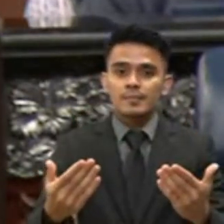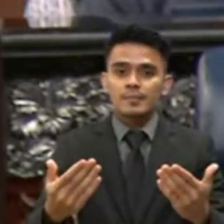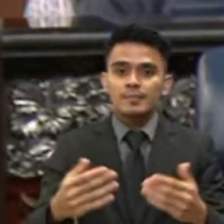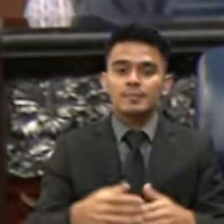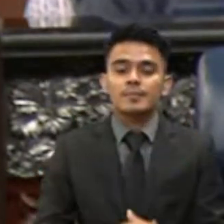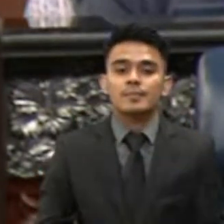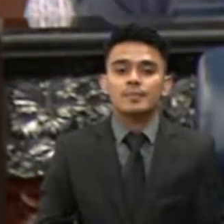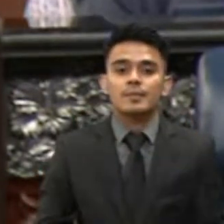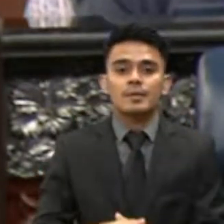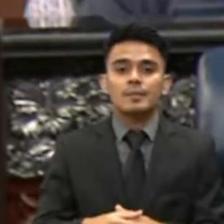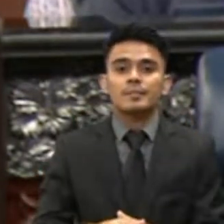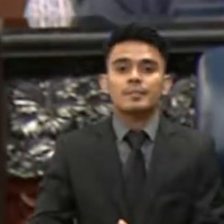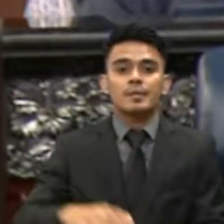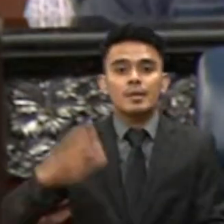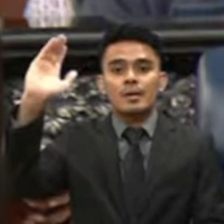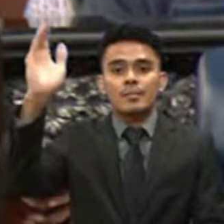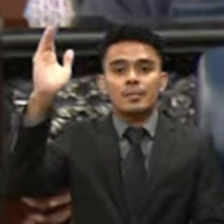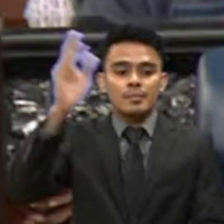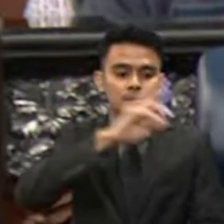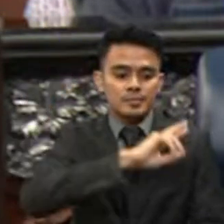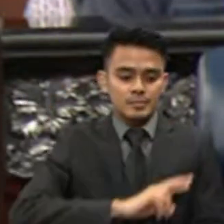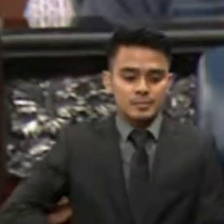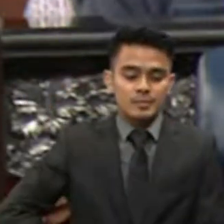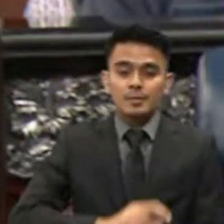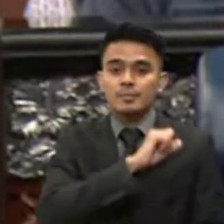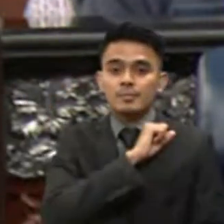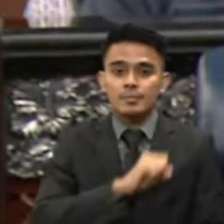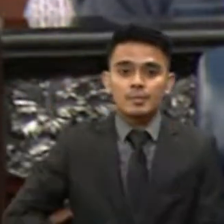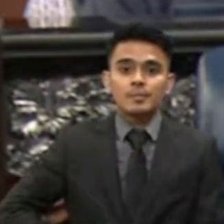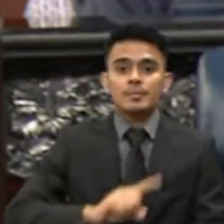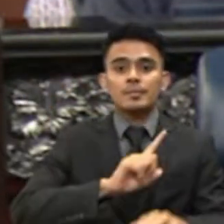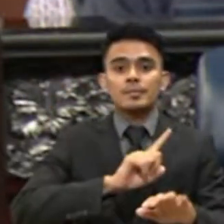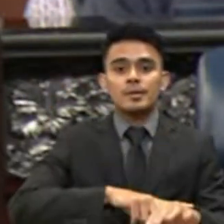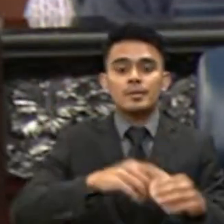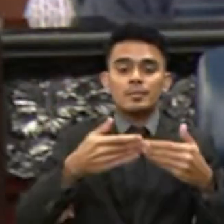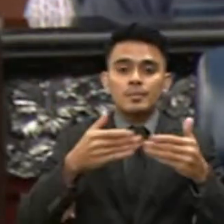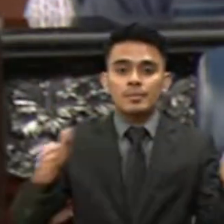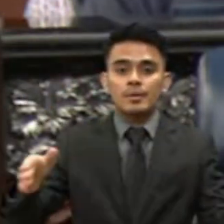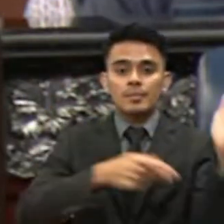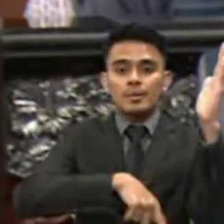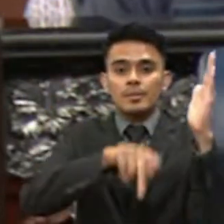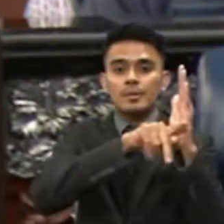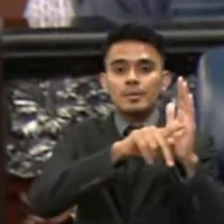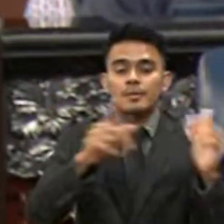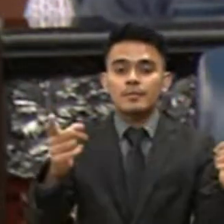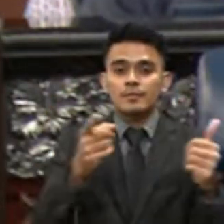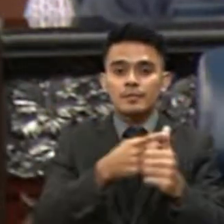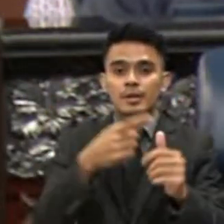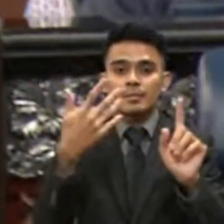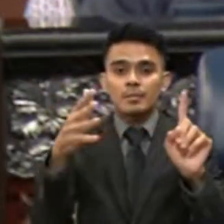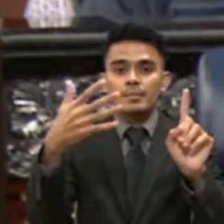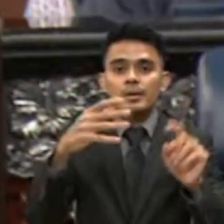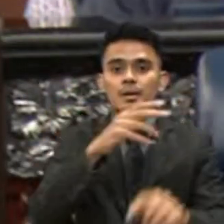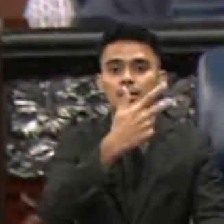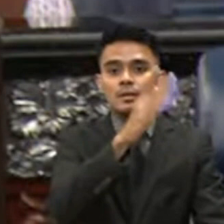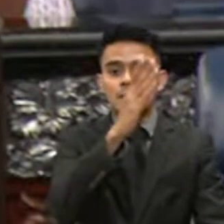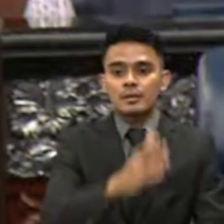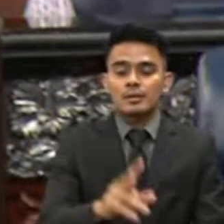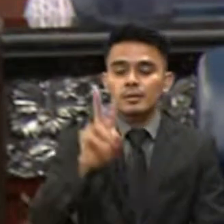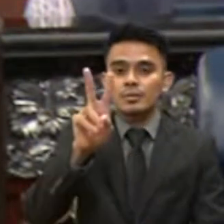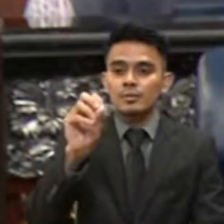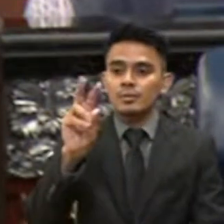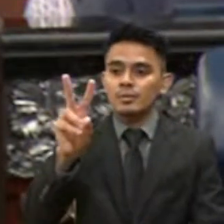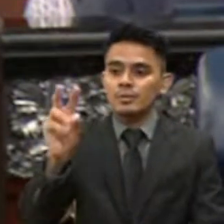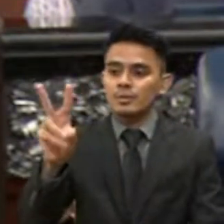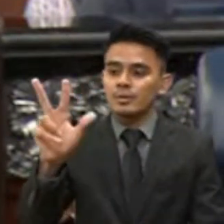ke atas titah dirajas masih majelis istiadat pembukaan masyarakat pertama paliman ke-15 pada 13 Februari